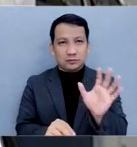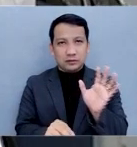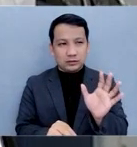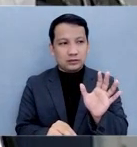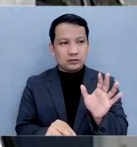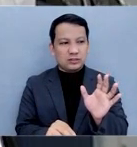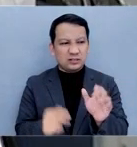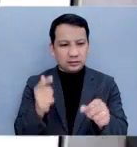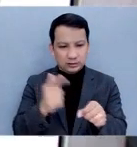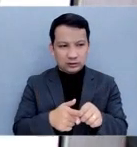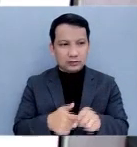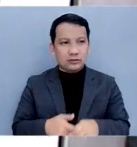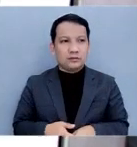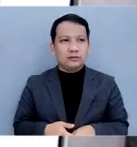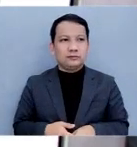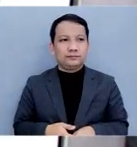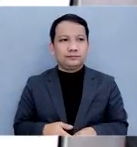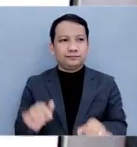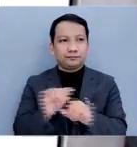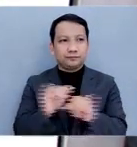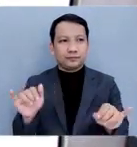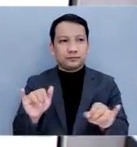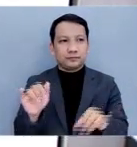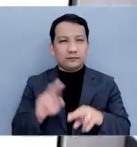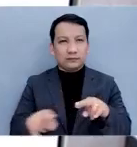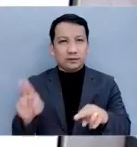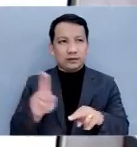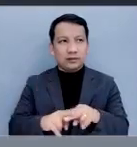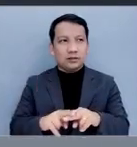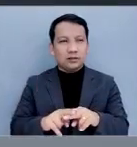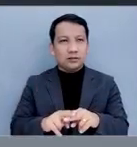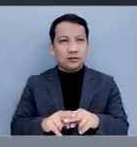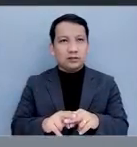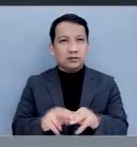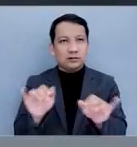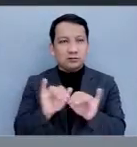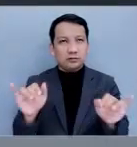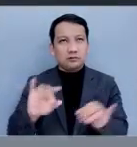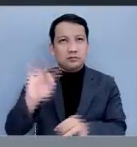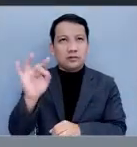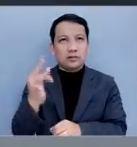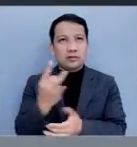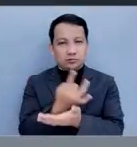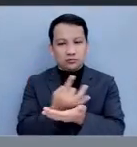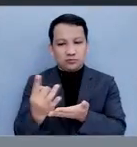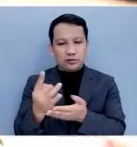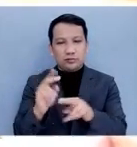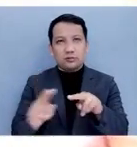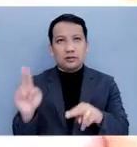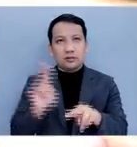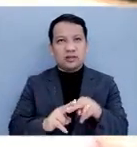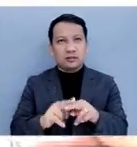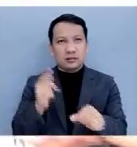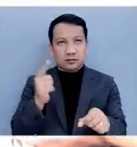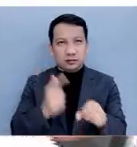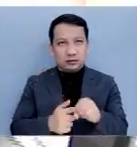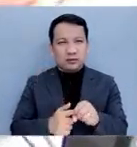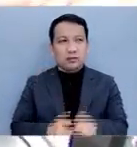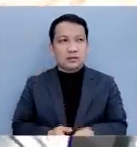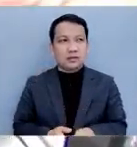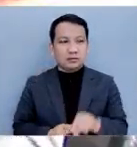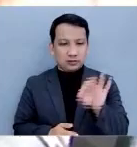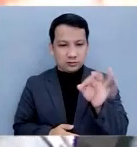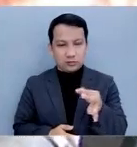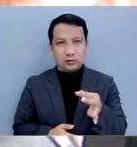sa gasolina. Sakaling matuloy ang taas presyo, ito na ang 8th sunod na linggo na dagdag singil sa gasolina habang 9th